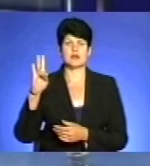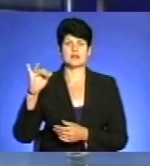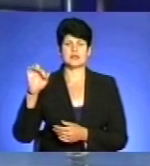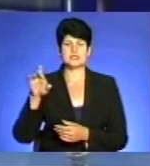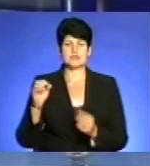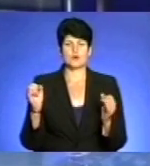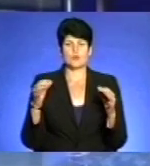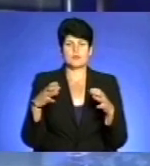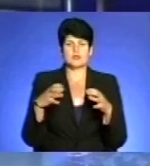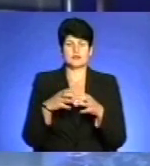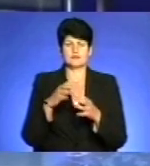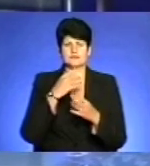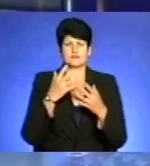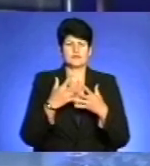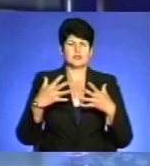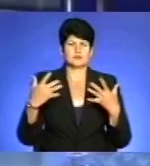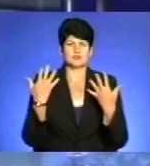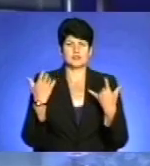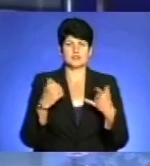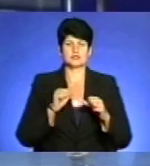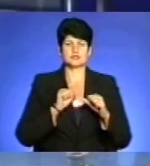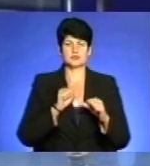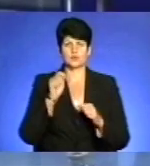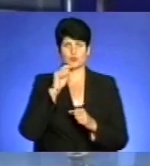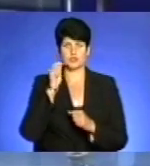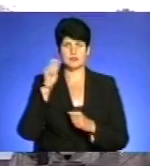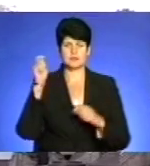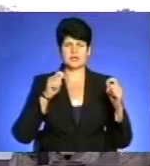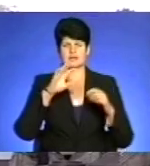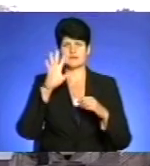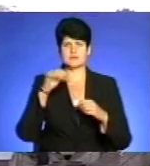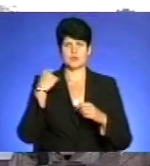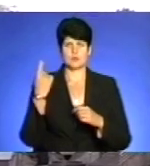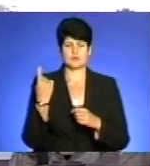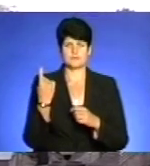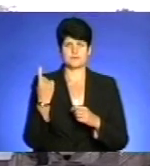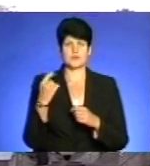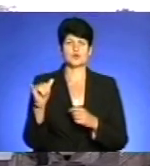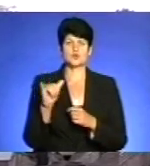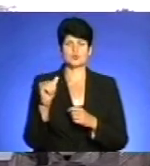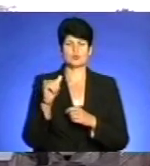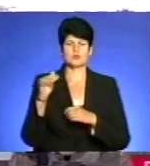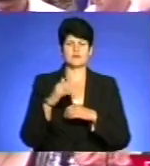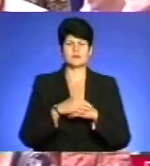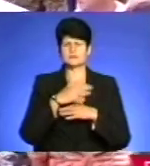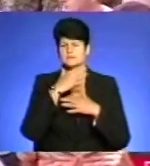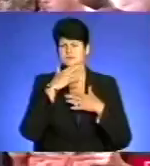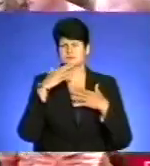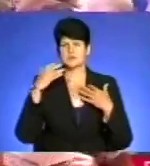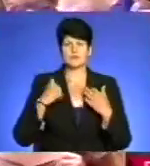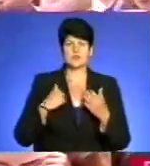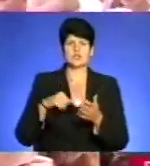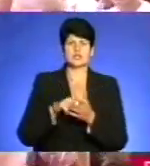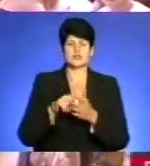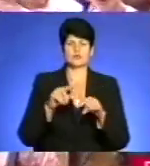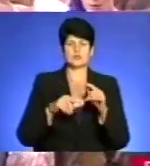кількість захисників України. Чоловіки приїхали з усіх областей. Суботній вечір. Сотні військових і членів їх родин